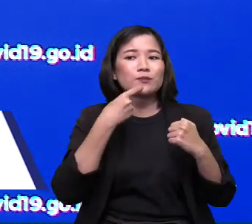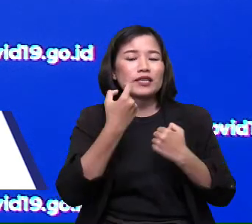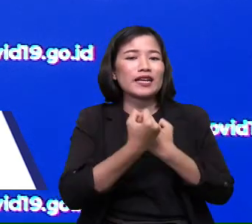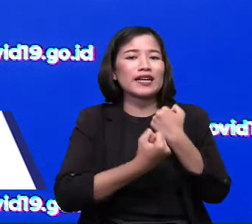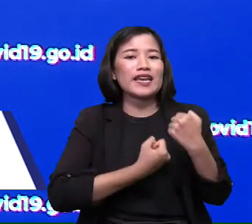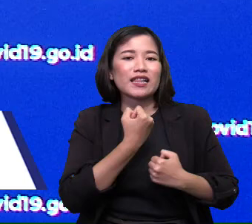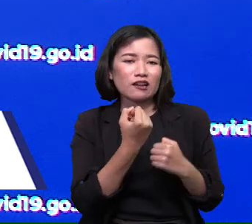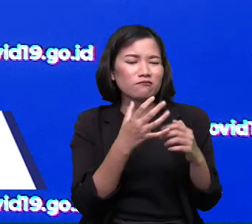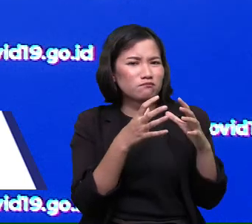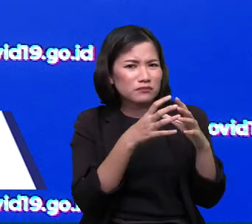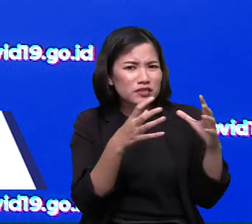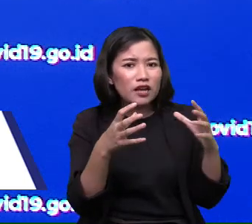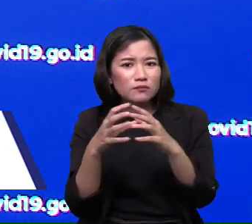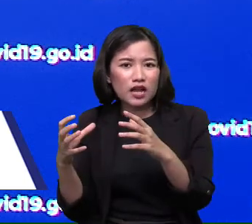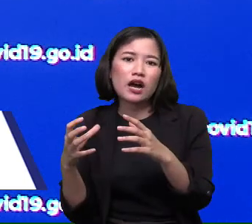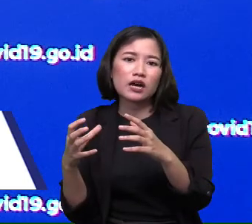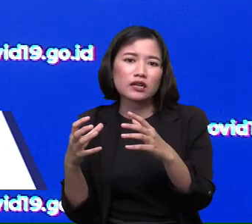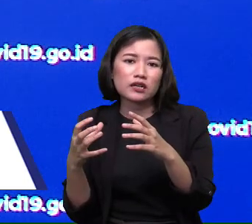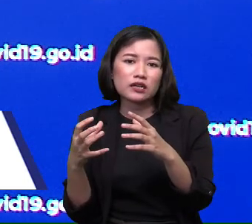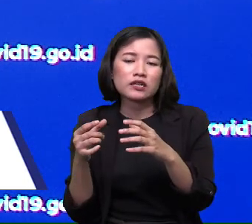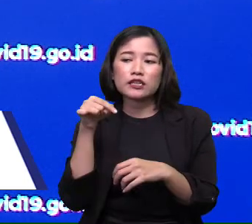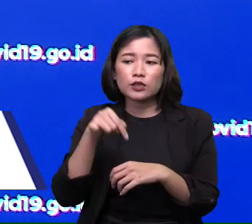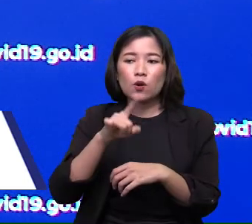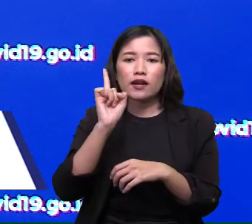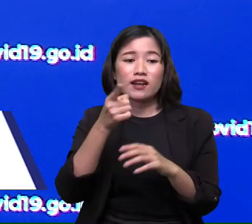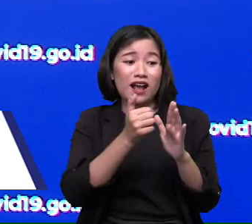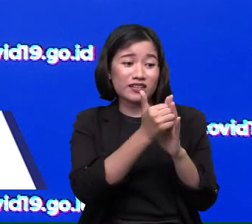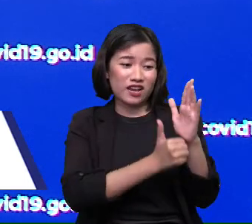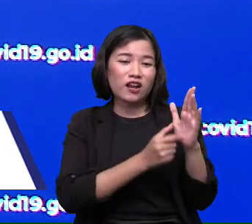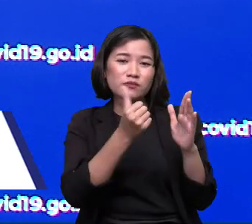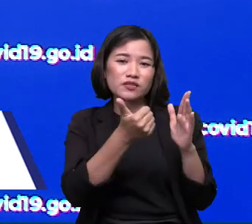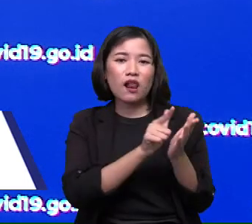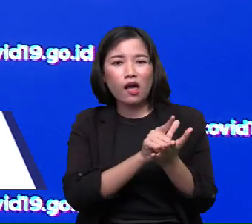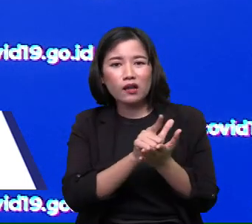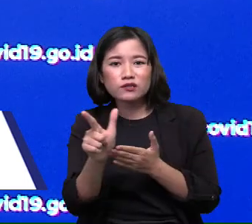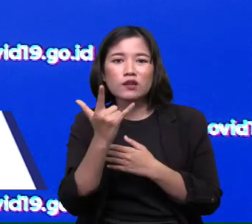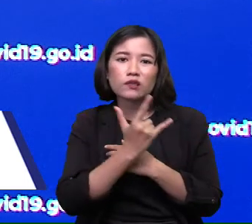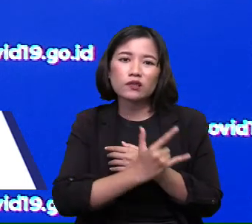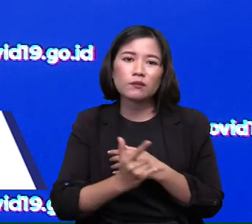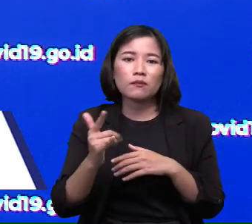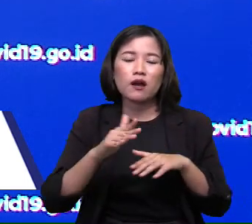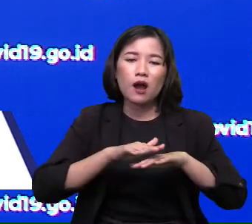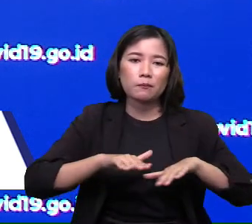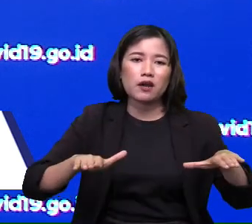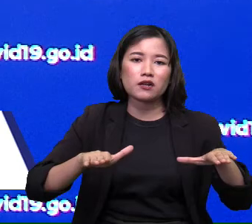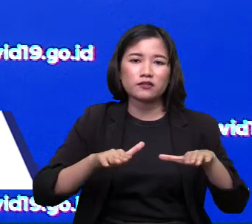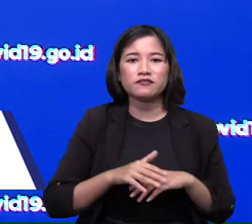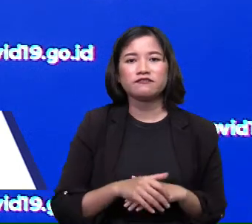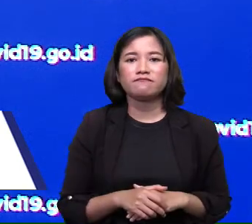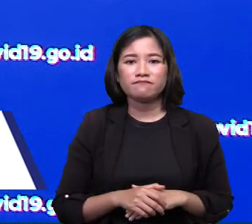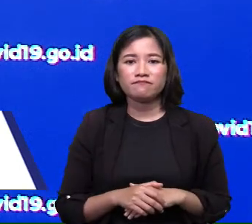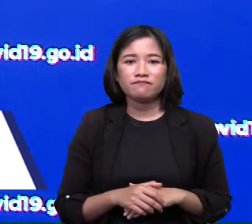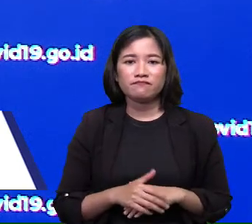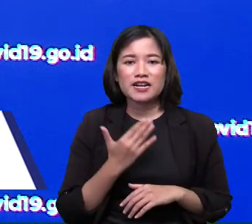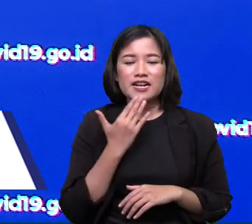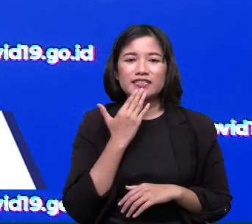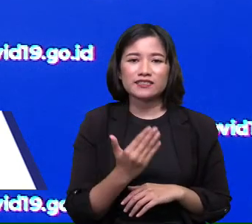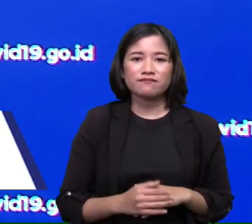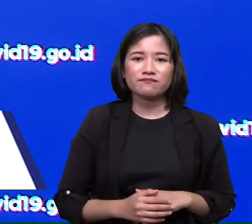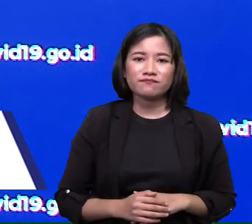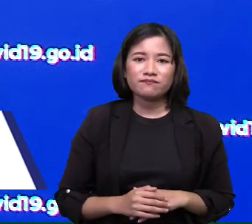besar sebagai upaya kegiatan yang diselenggarakan dapat berjalan dengan lancar aman dan kondusif Terima kasih